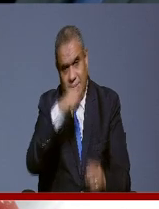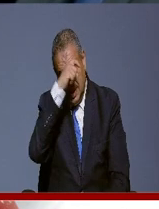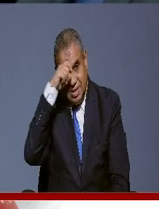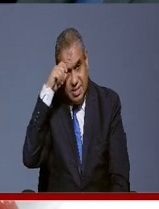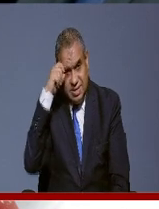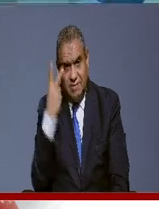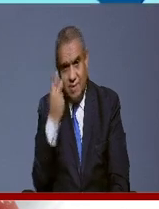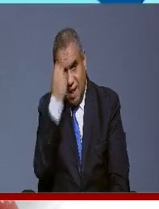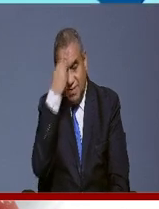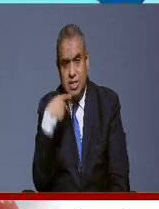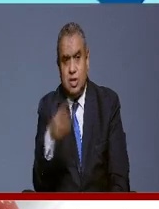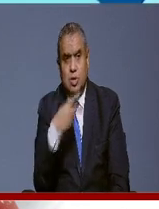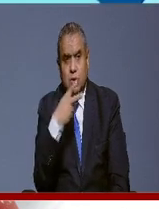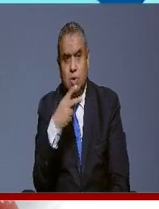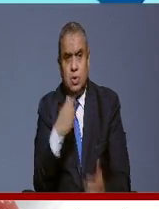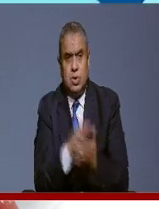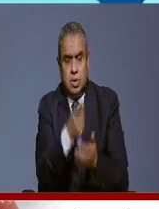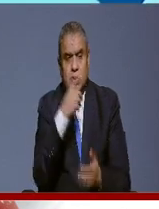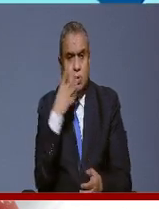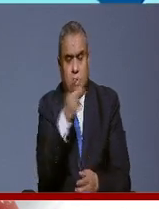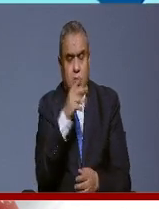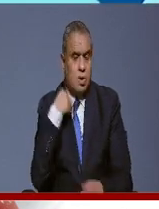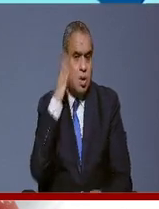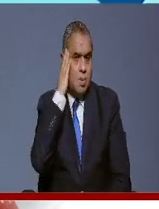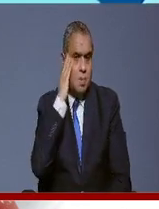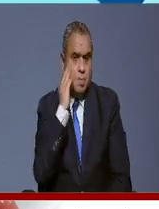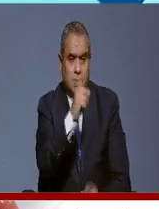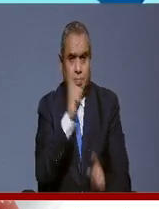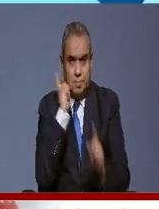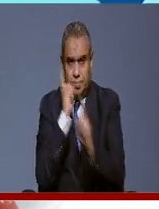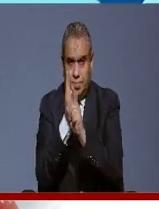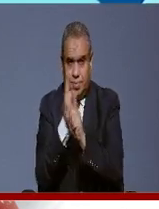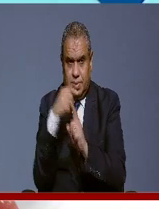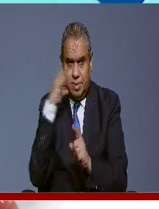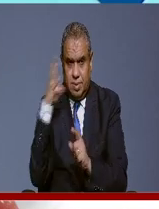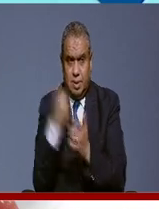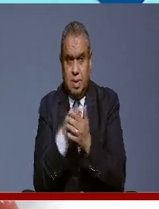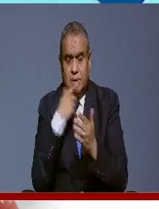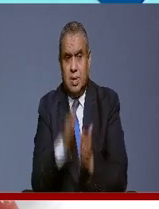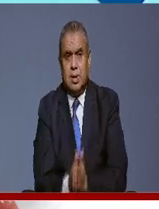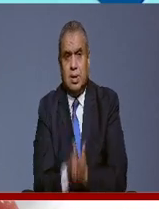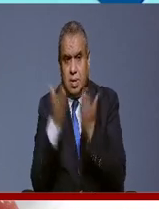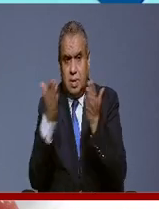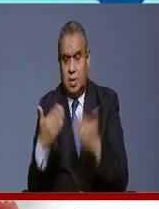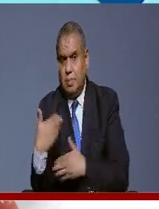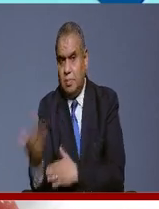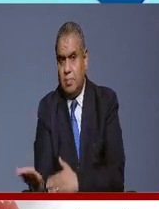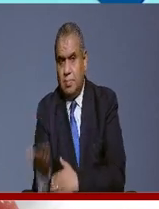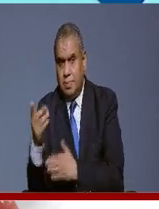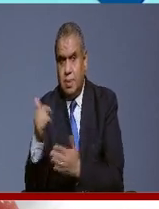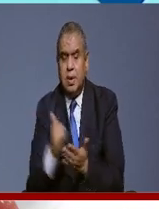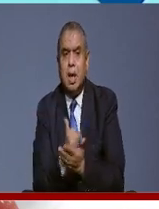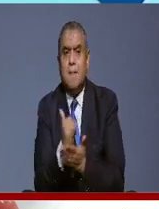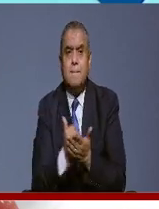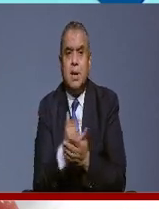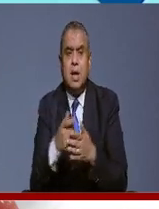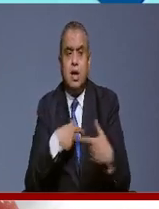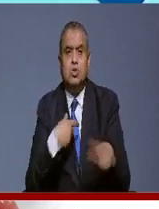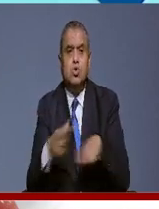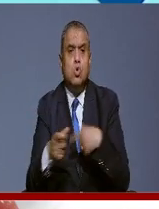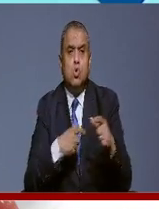22. كان ليا الشرف ان انا وابدا قابلنا حضرتك وعرضنا على حضرتك نتيجه اول مدرسه تكنولوجيا